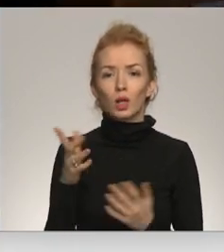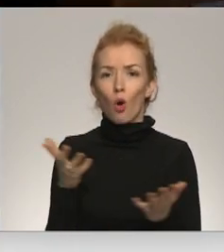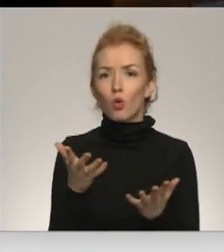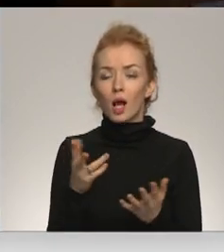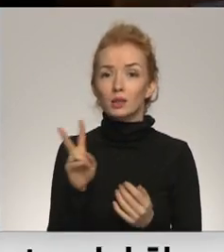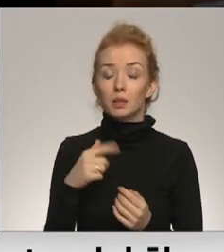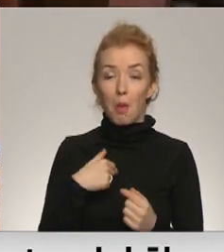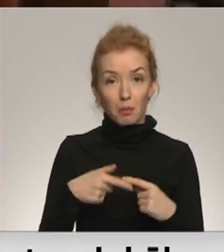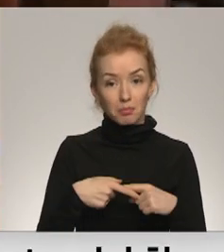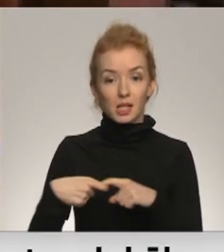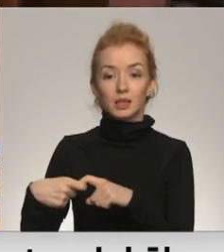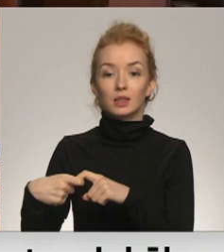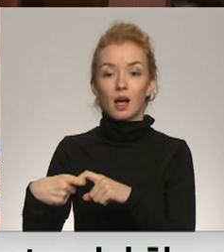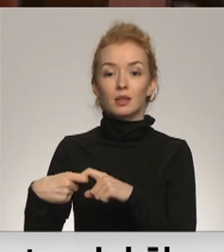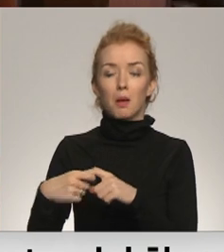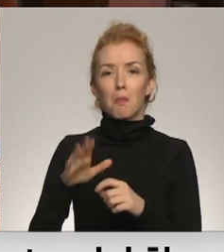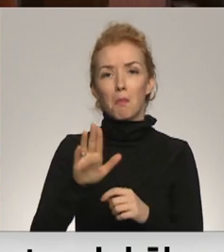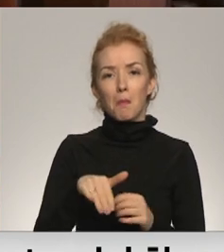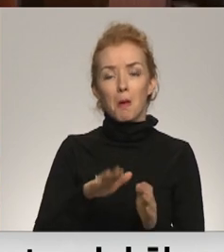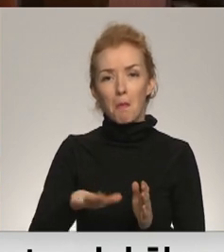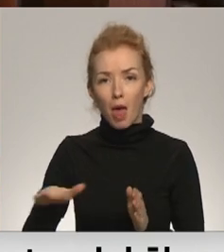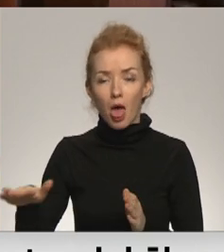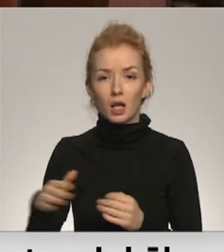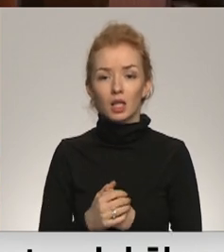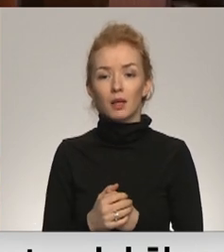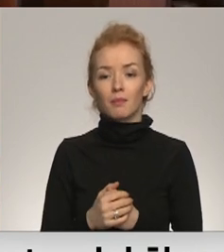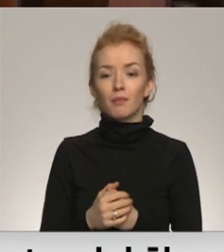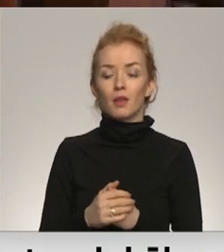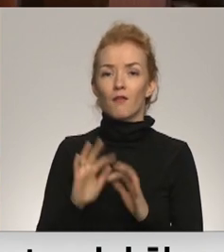kas mani piesaista pa bērniem.